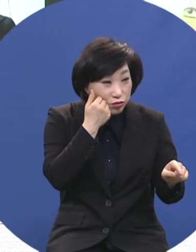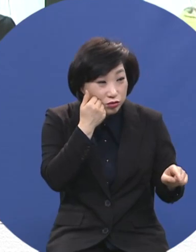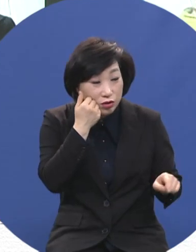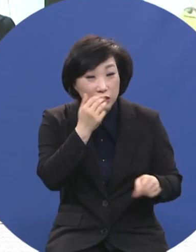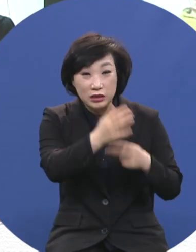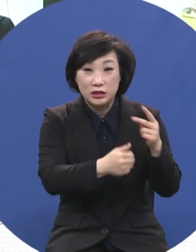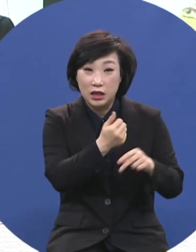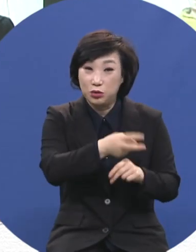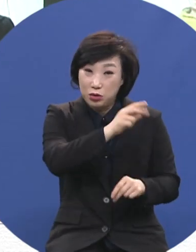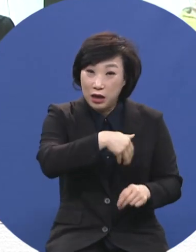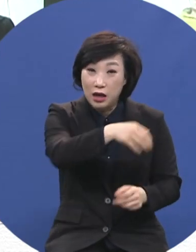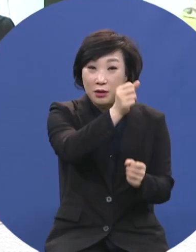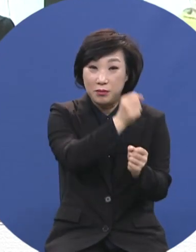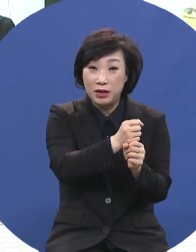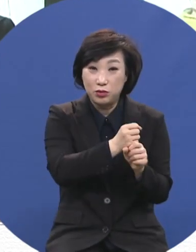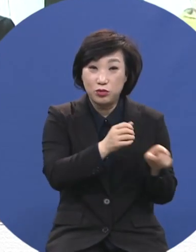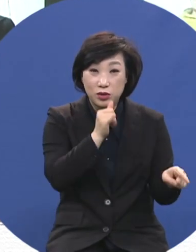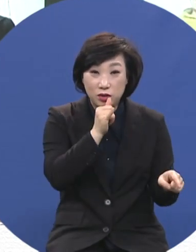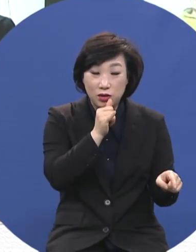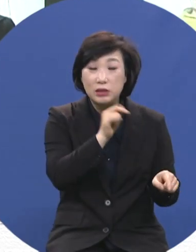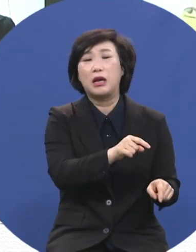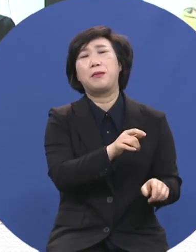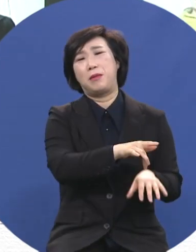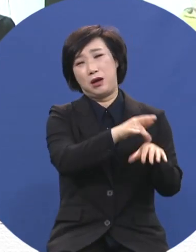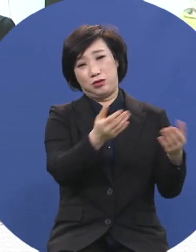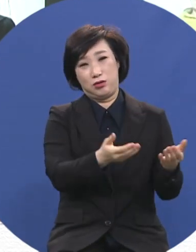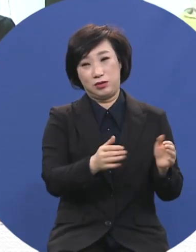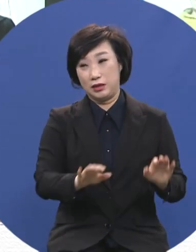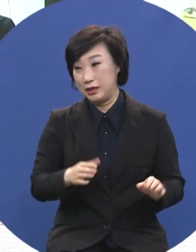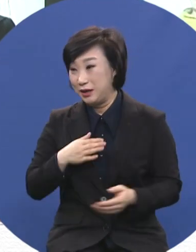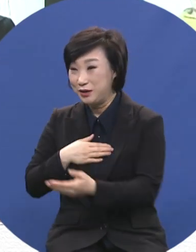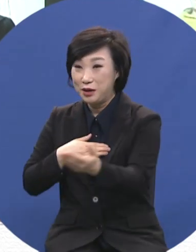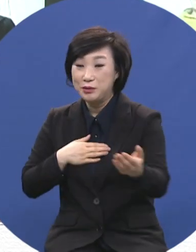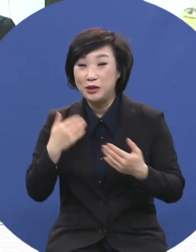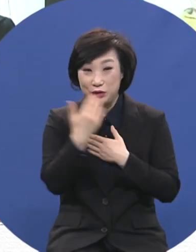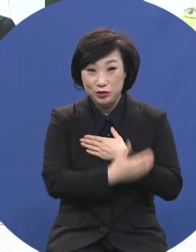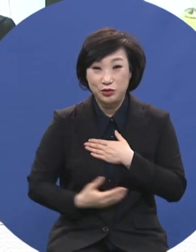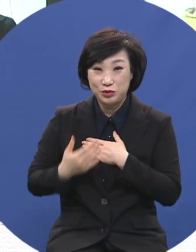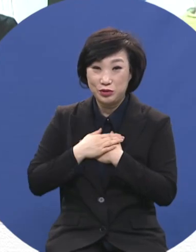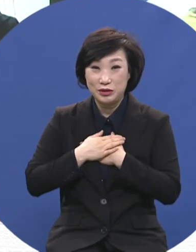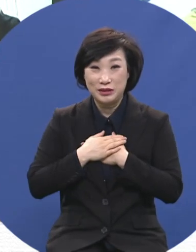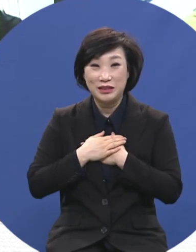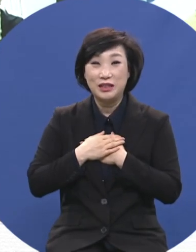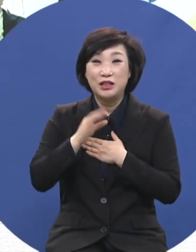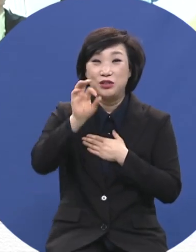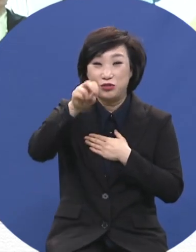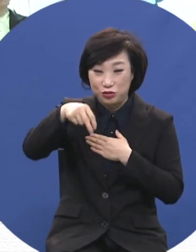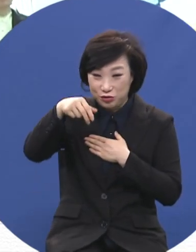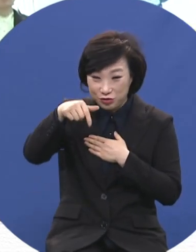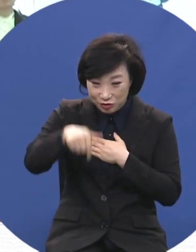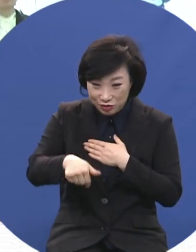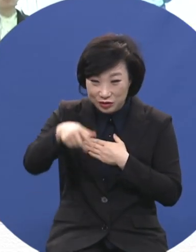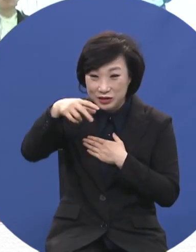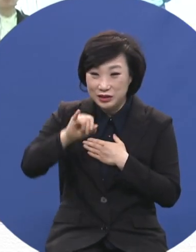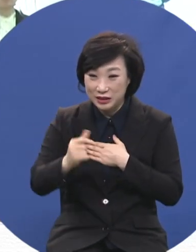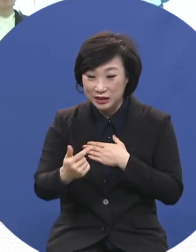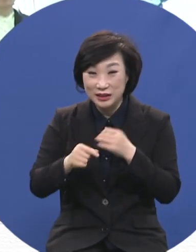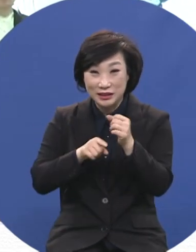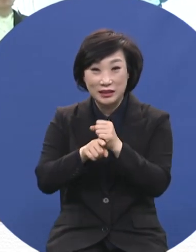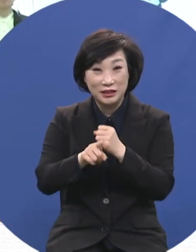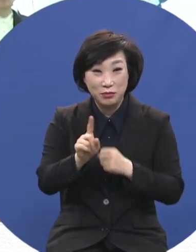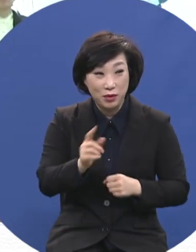것이 마귀 역사예요. 여러분, 육신이란 말이 무슨 말인지 아시면 육신, 우리 잘